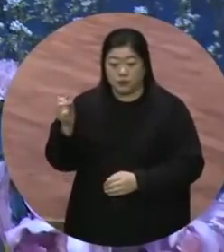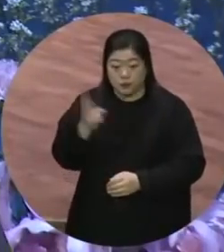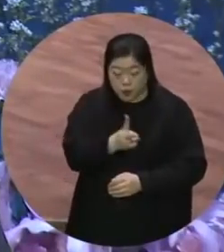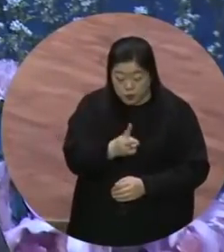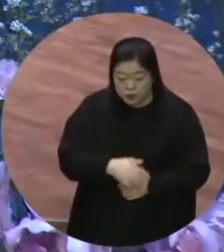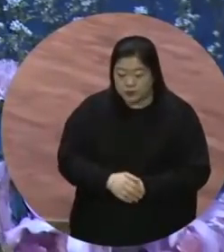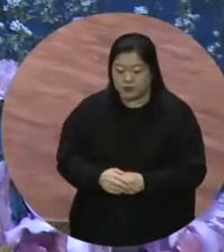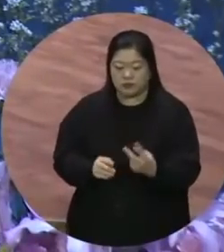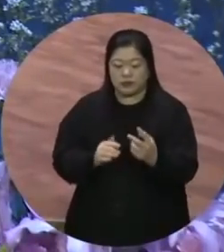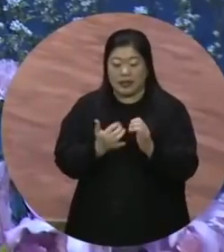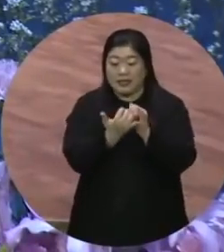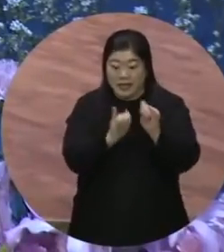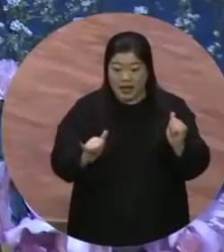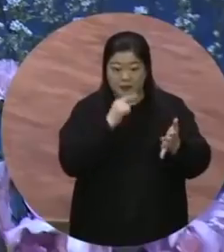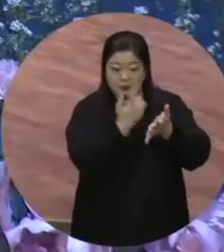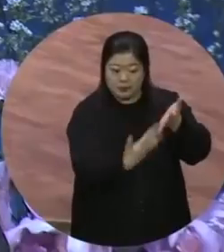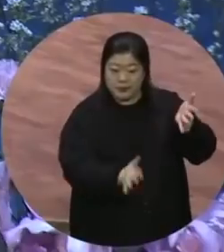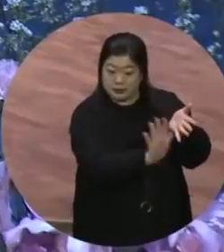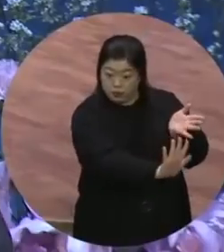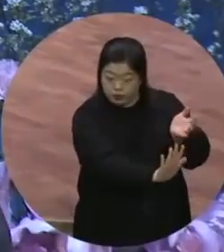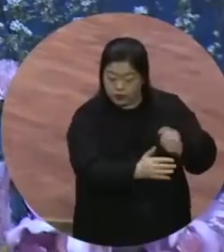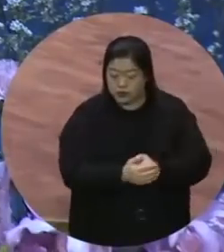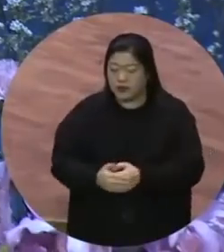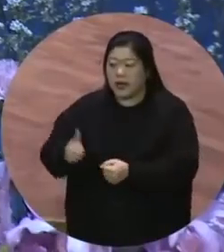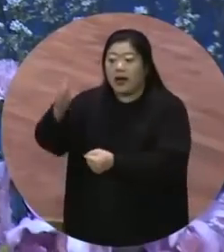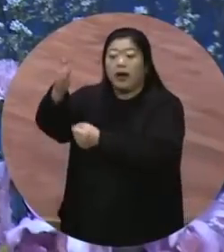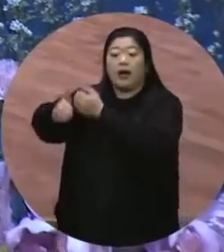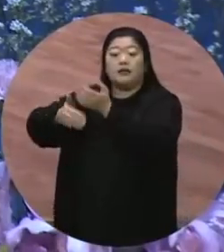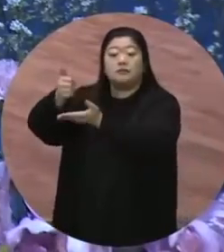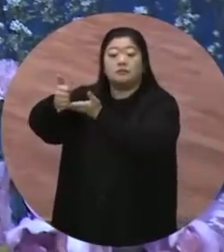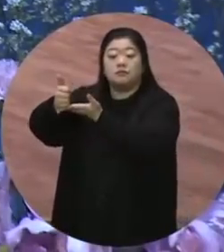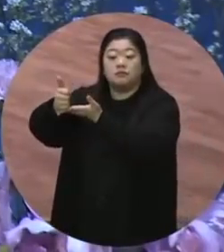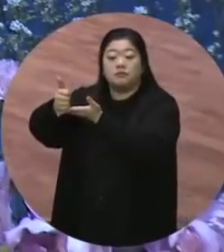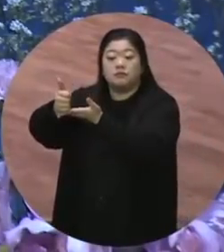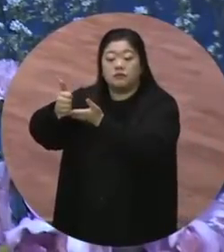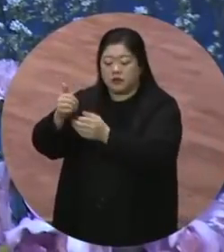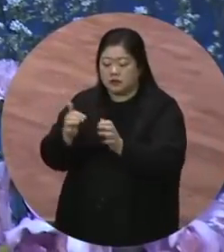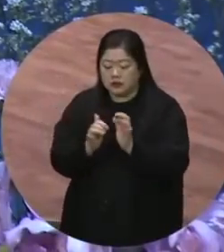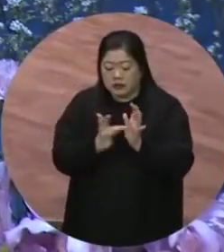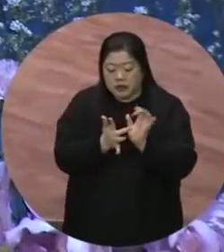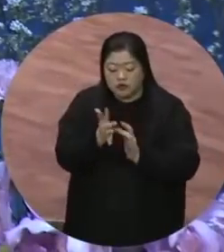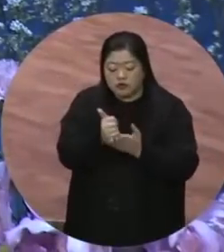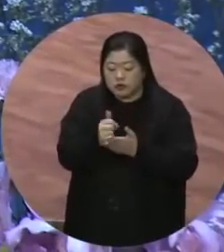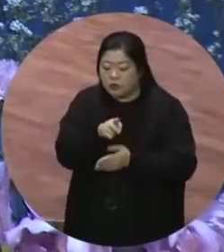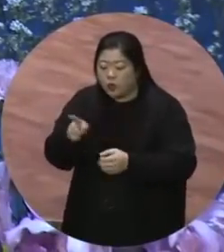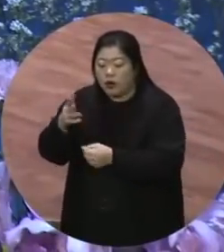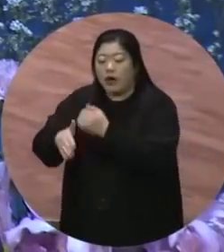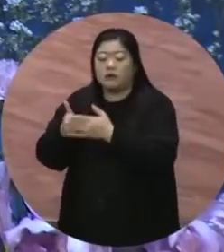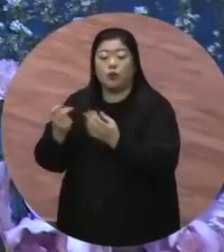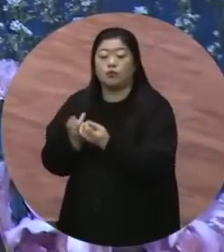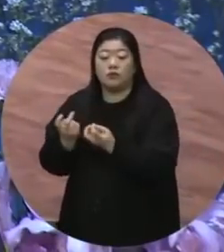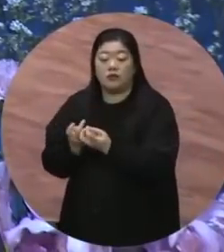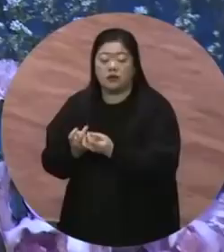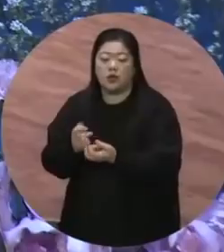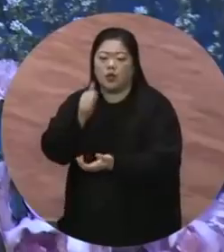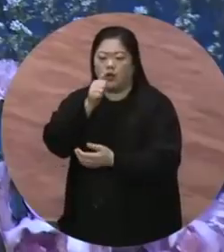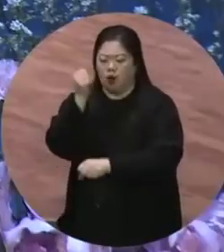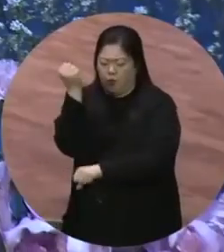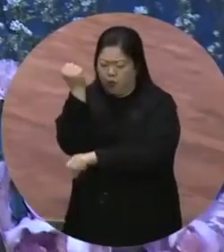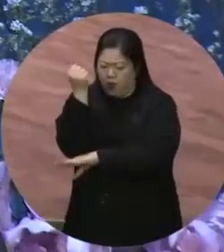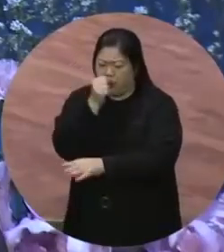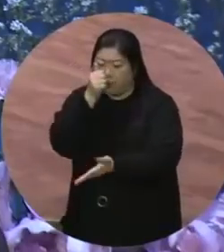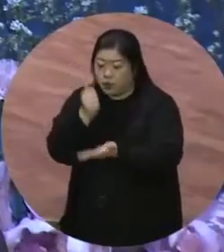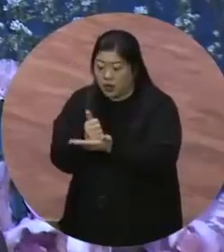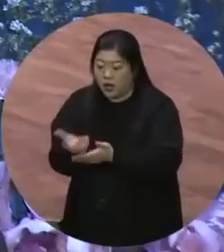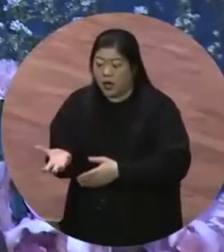하나님이시야만 하는 이유가 또 뭐냐? 진정한 속죄 제물이 되기 위해서는 원죄가 없어야 돼. 원죄가 없어야